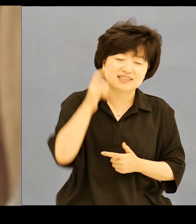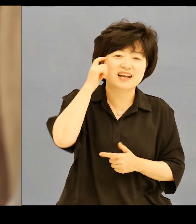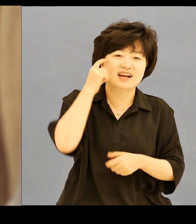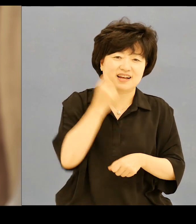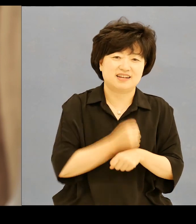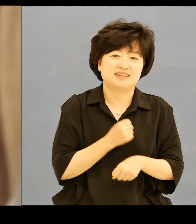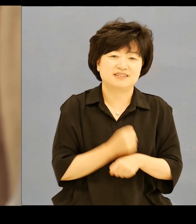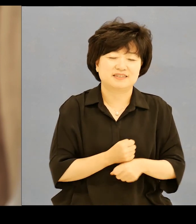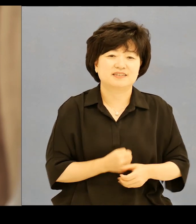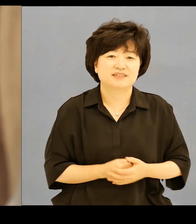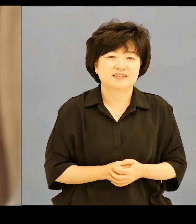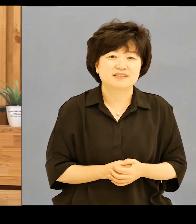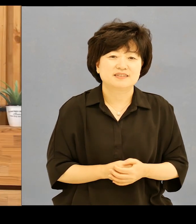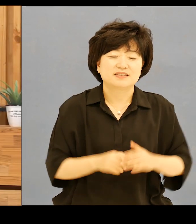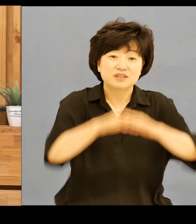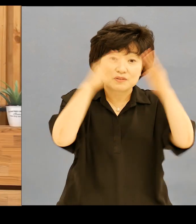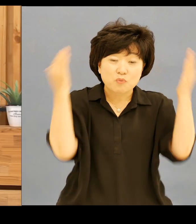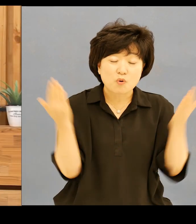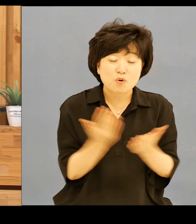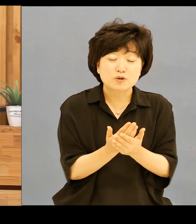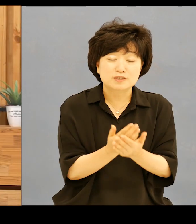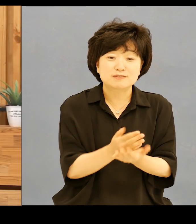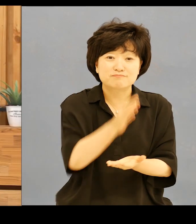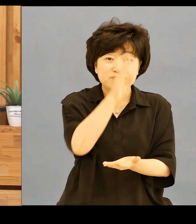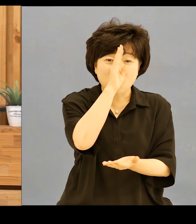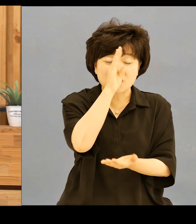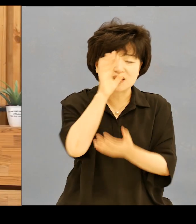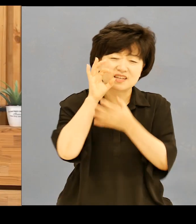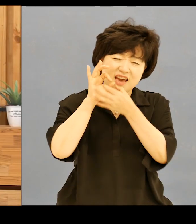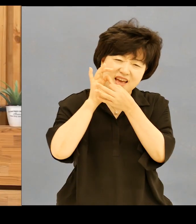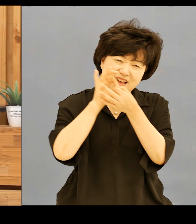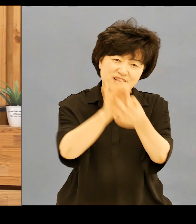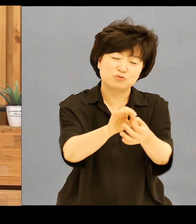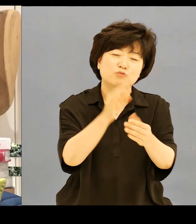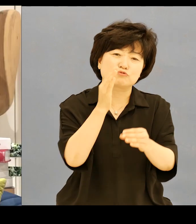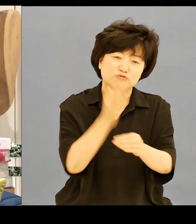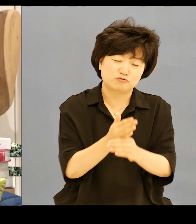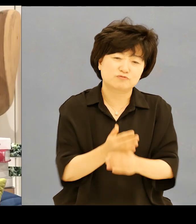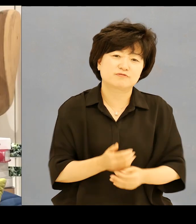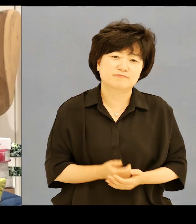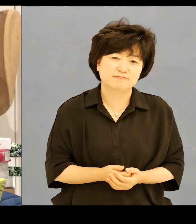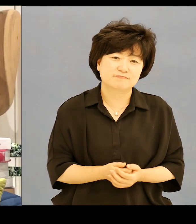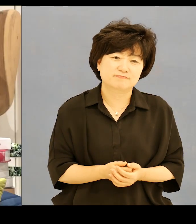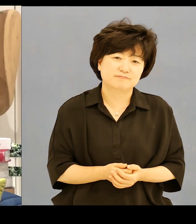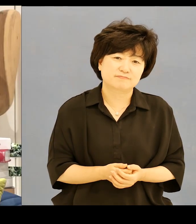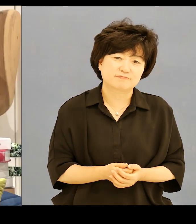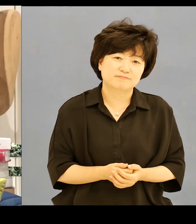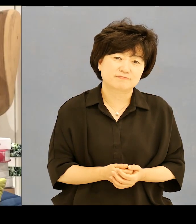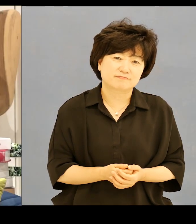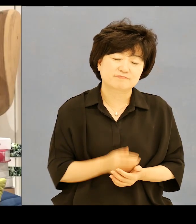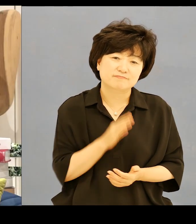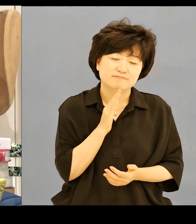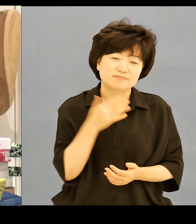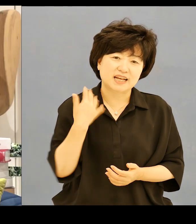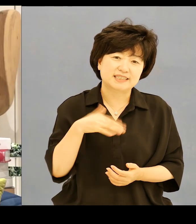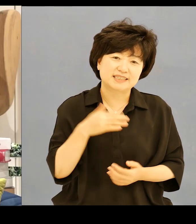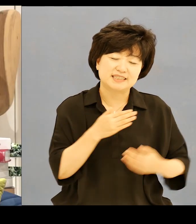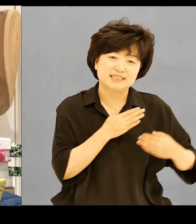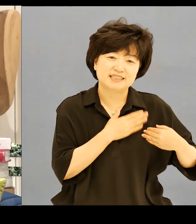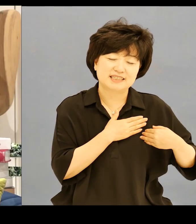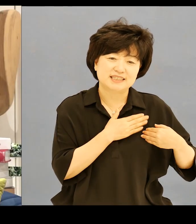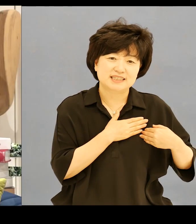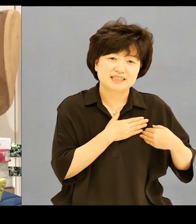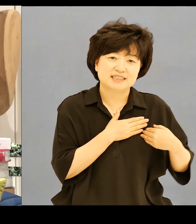네. 아직도 그 모든 질병이 계속 진행 중이신 거네요. 네, 아직 유방암도